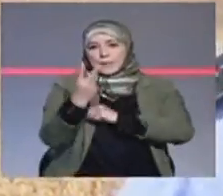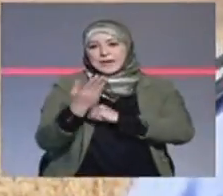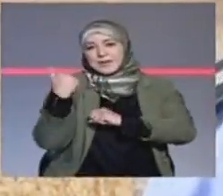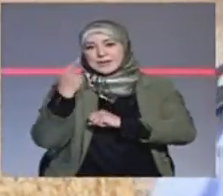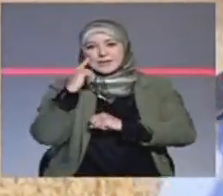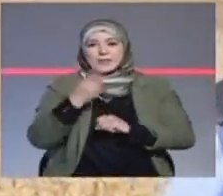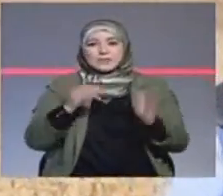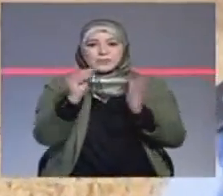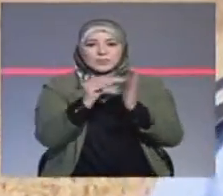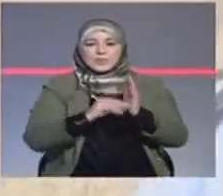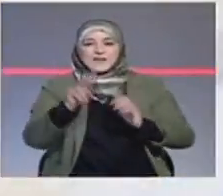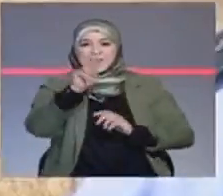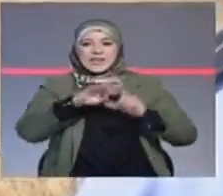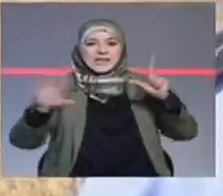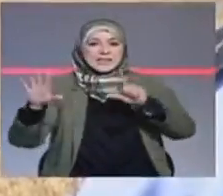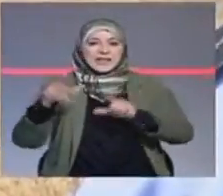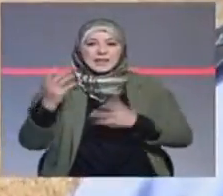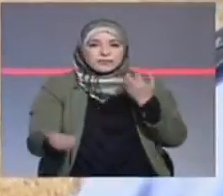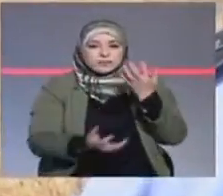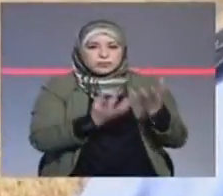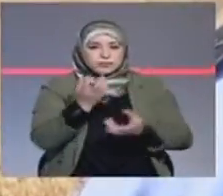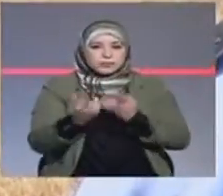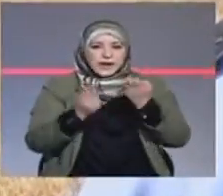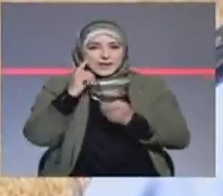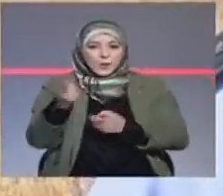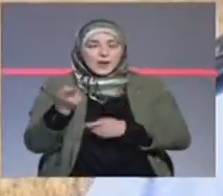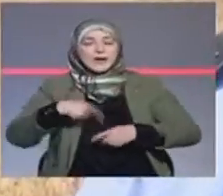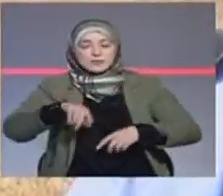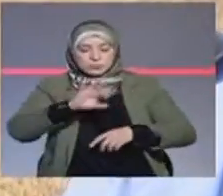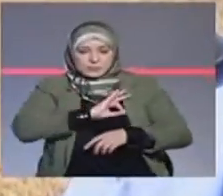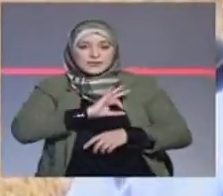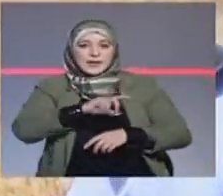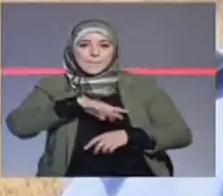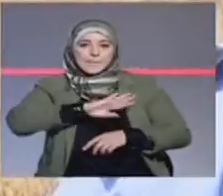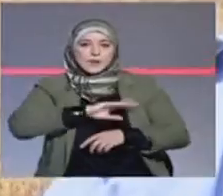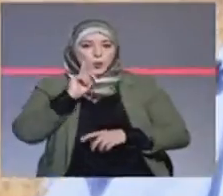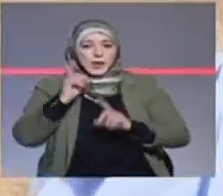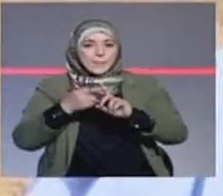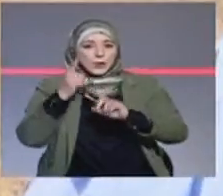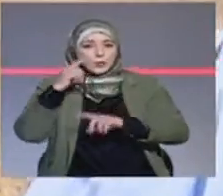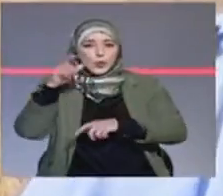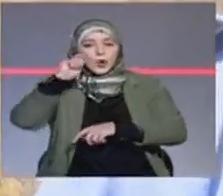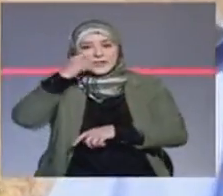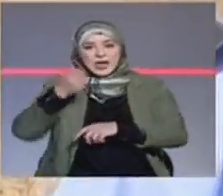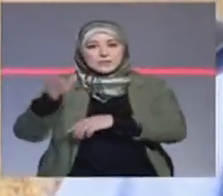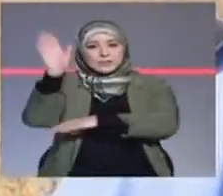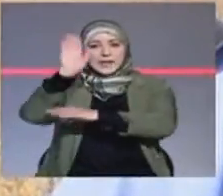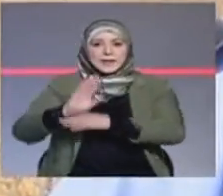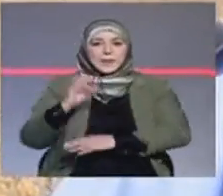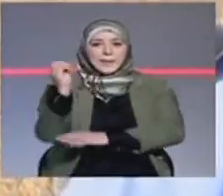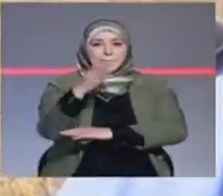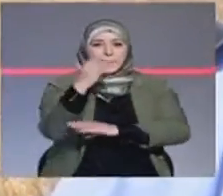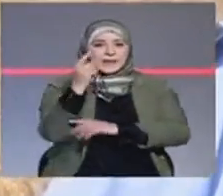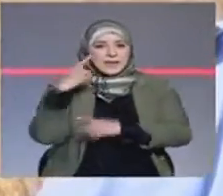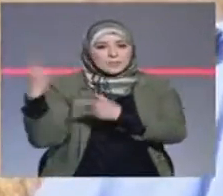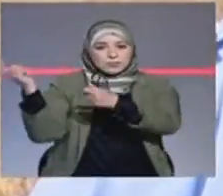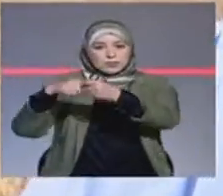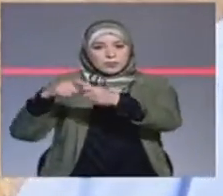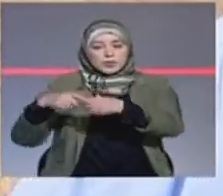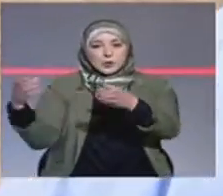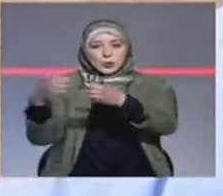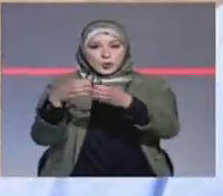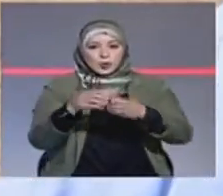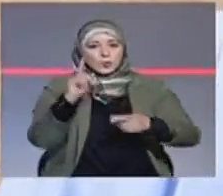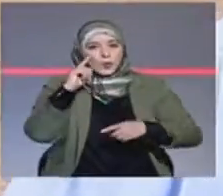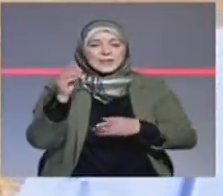ما يقارب 27 حريق، وهذا يعود للدور الكبير اللي قاموا به رجال الحماية المدنية بمشاركة بقية الأعضاء وخاصة